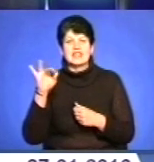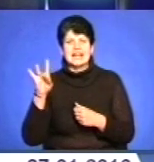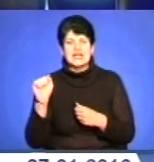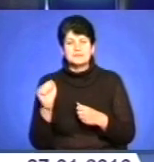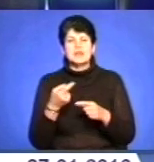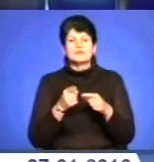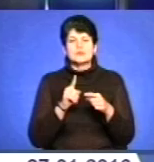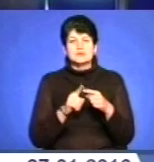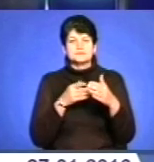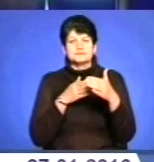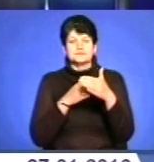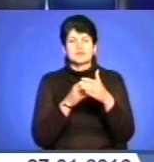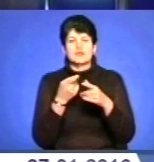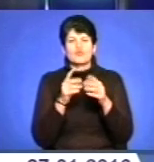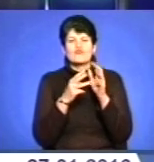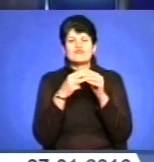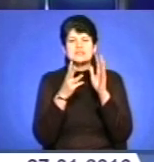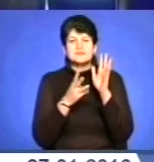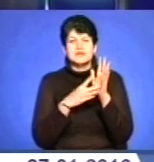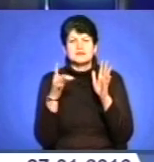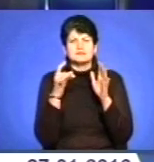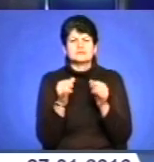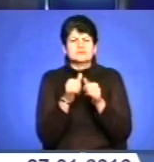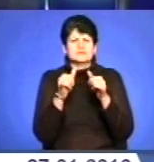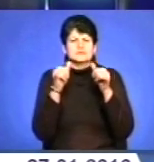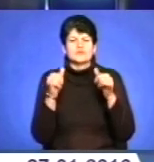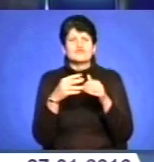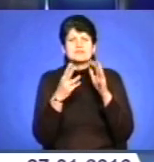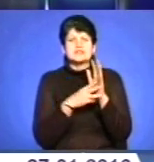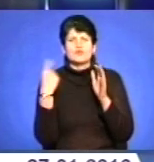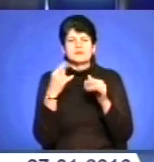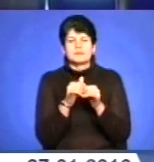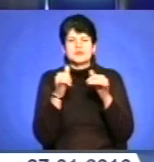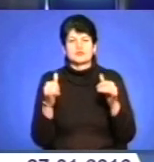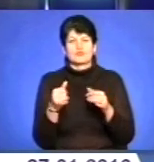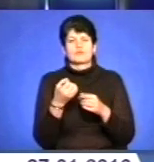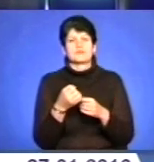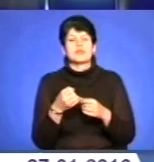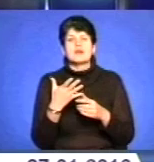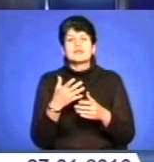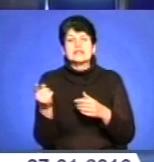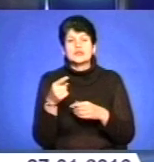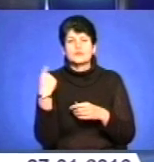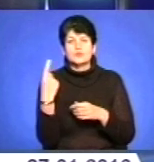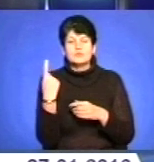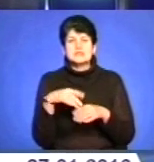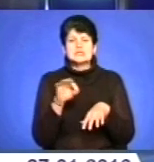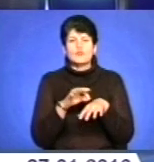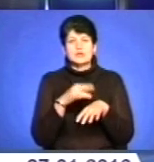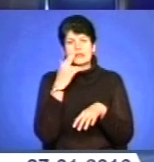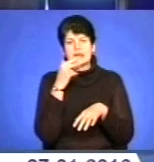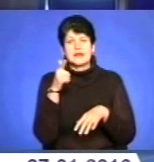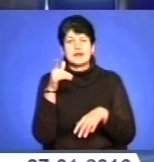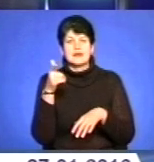Зокрема, епідеміологічний поріг перевищено у 18 областях, в 11 регіонах на 50%. На Тернопільщині захворюваність на грип та